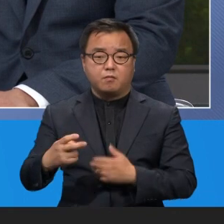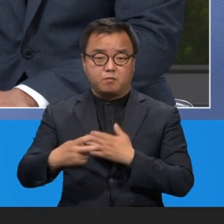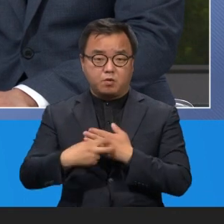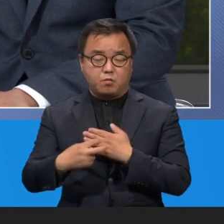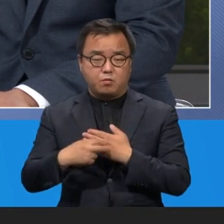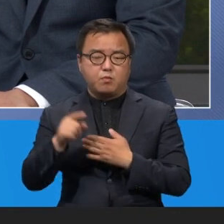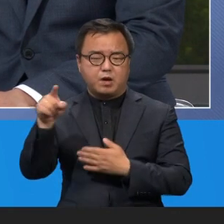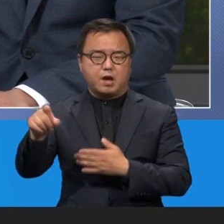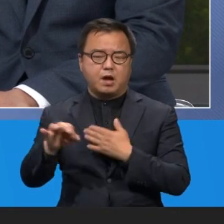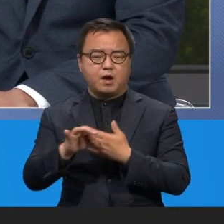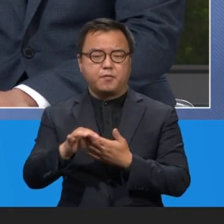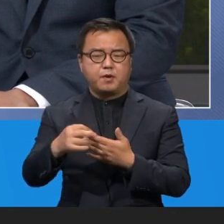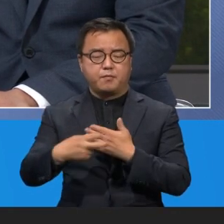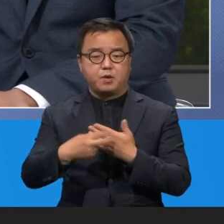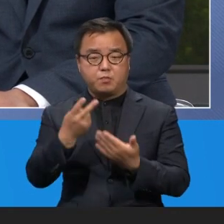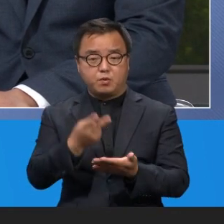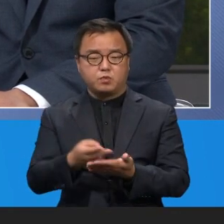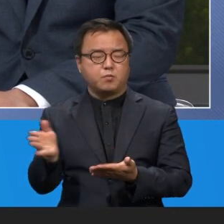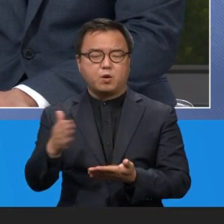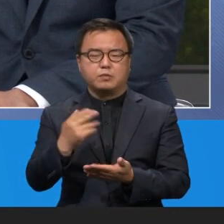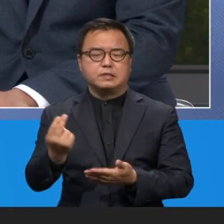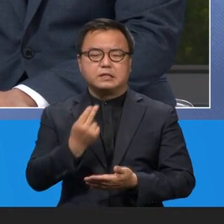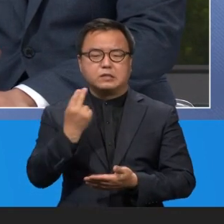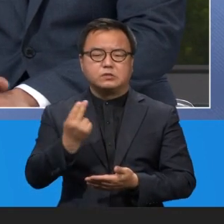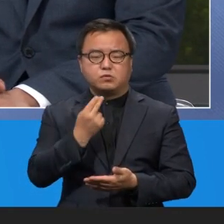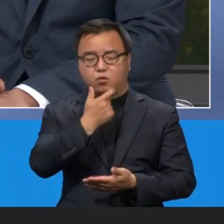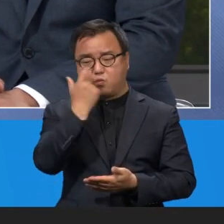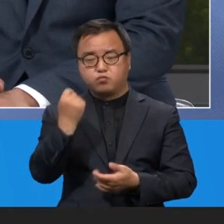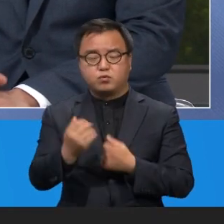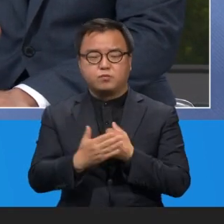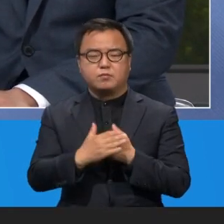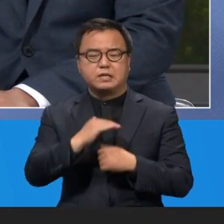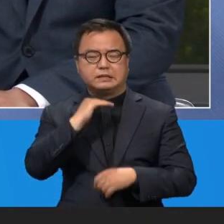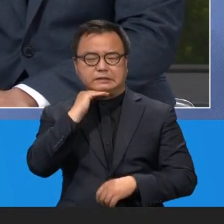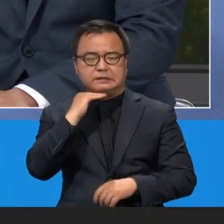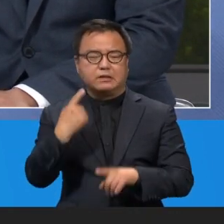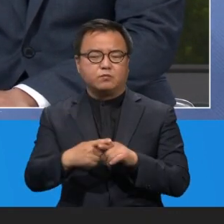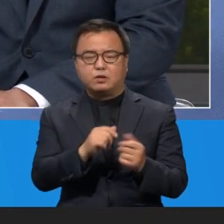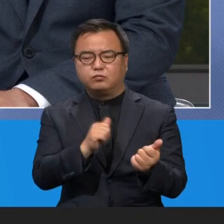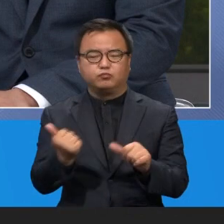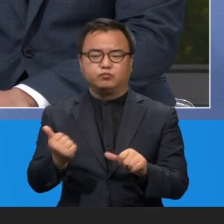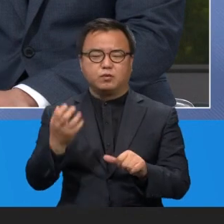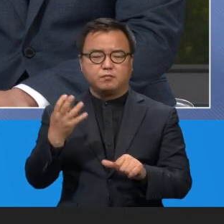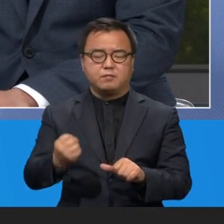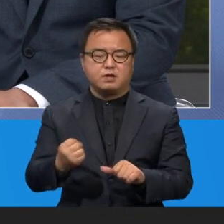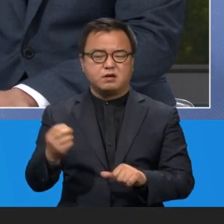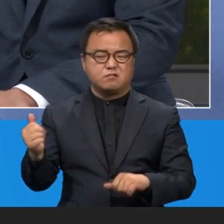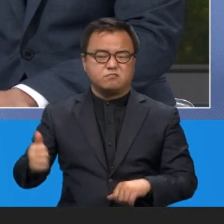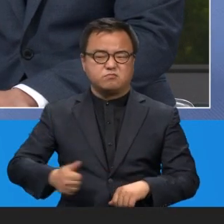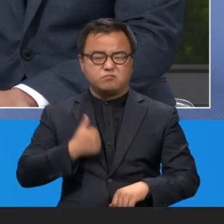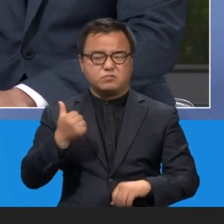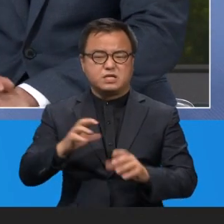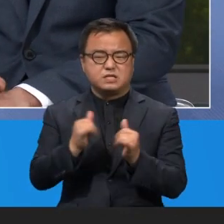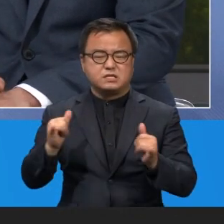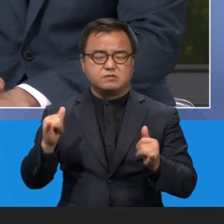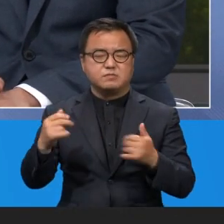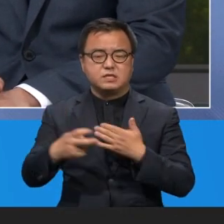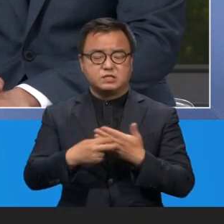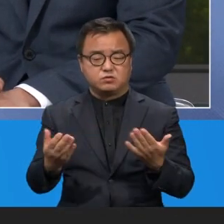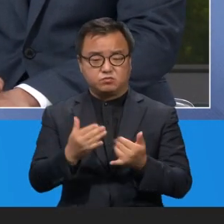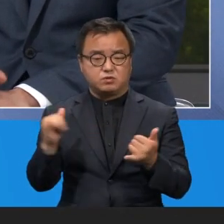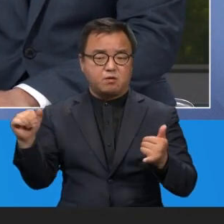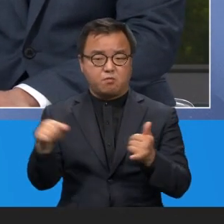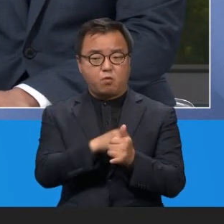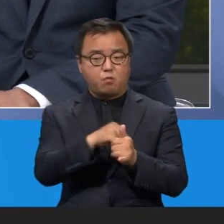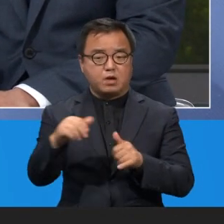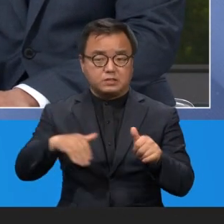산소도 없어서 줄을 기다리다 죽는 환자가 부지기수 고 예 분노한 시민들이 의료진을 폭행 하는 상황이기 때문 인데요